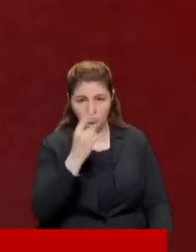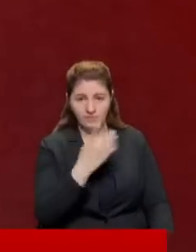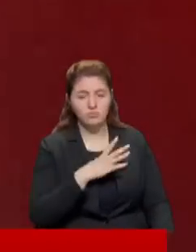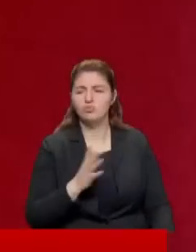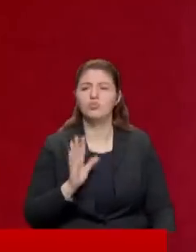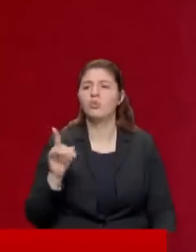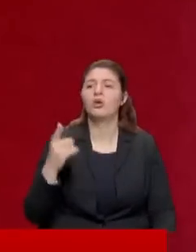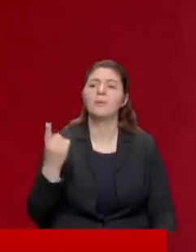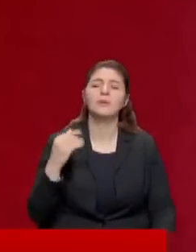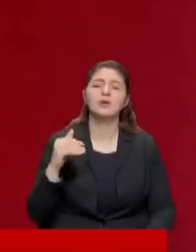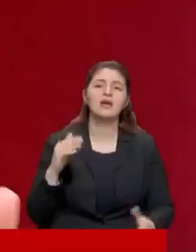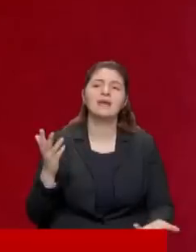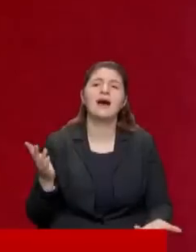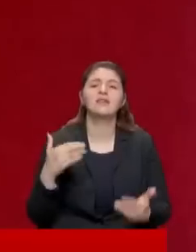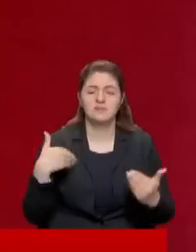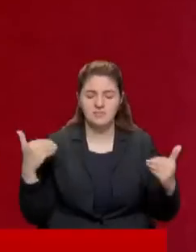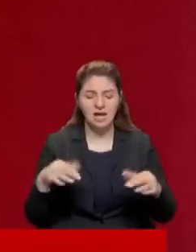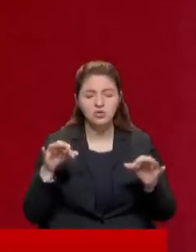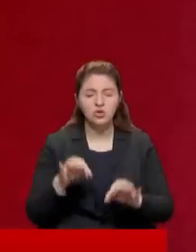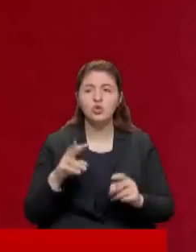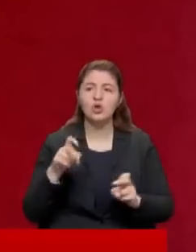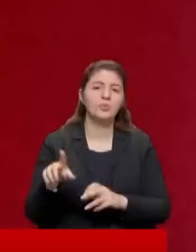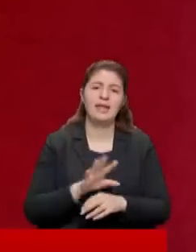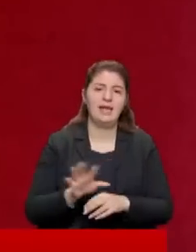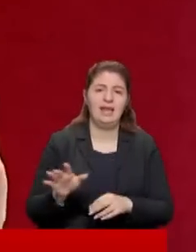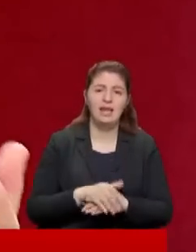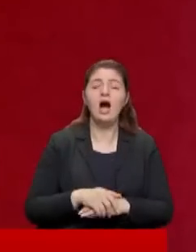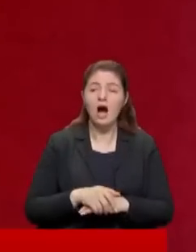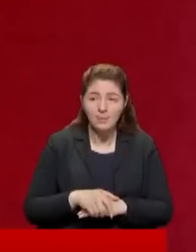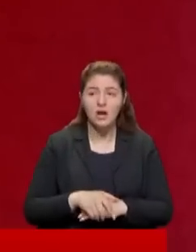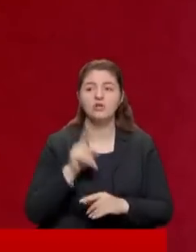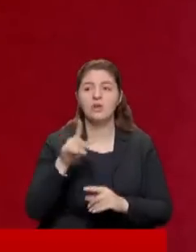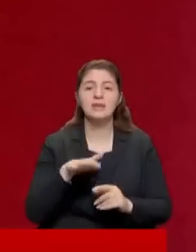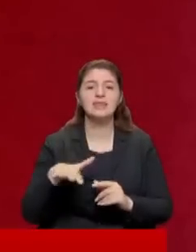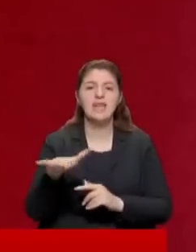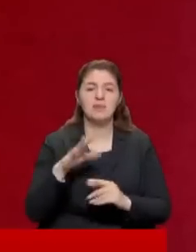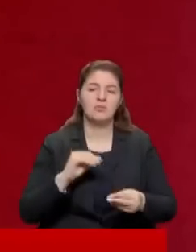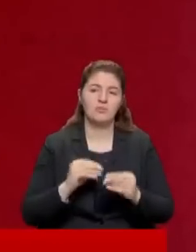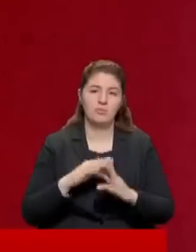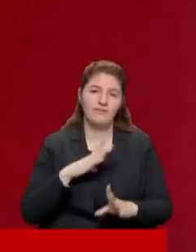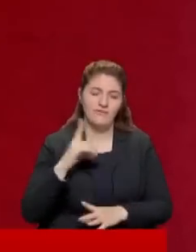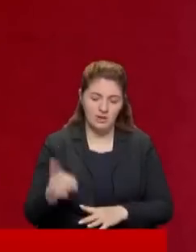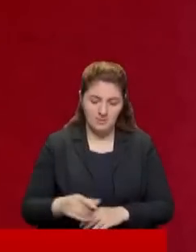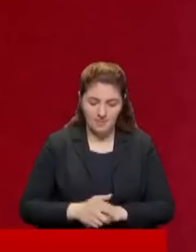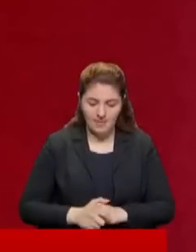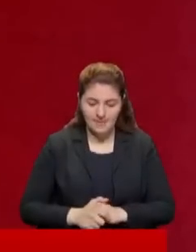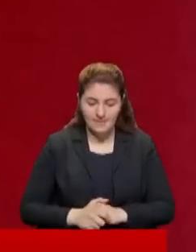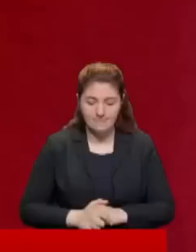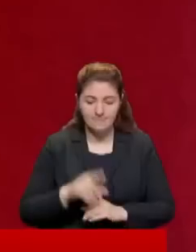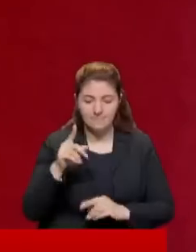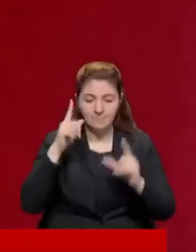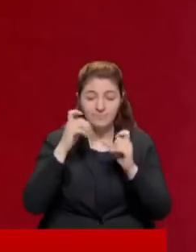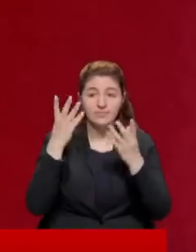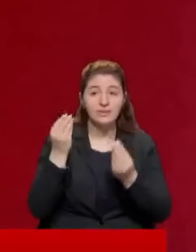var mı? Hayır, böyle bir seçme. Artık geldiğimiz noktada konu bu değil. Ama şöyle bir temel problemimiz var. Bu